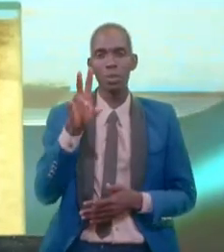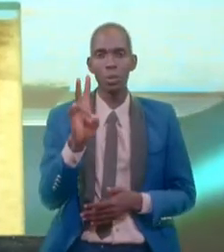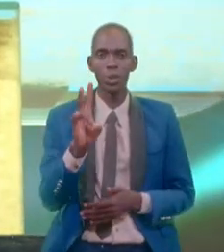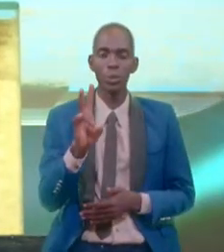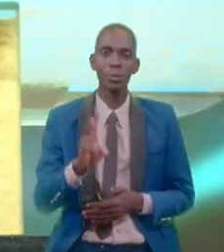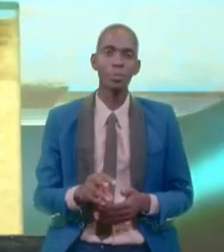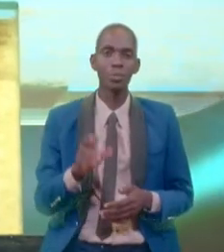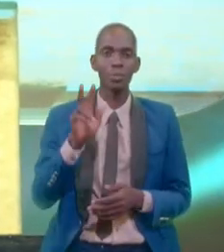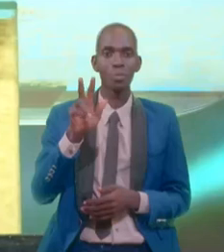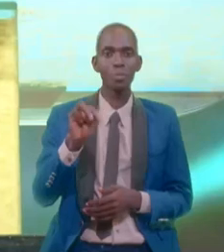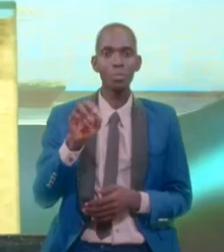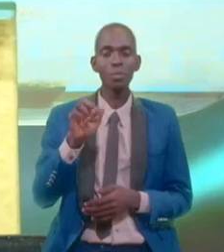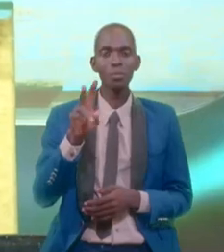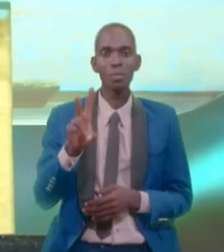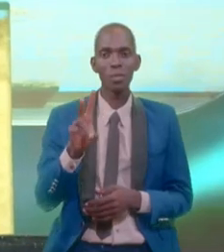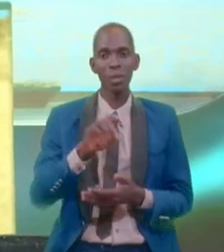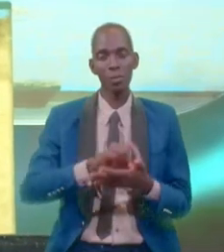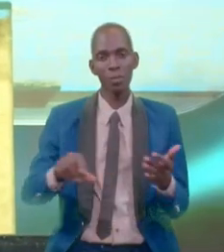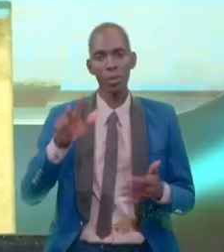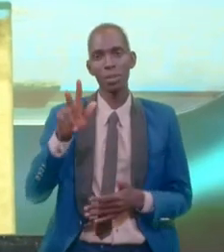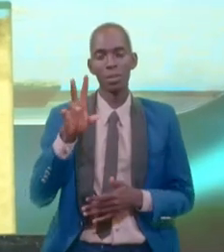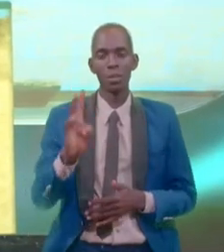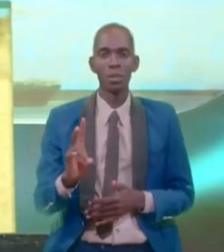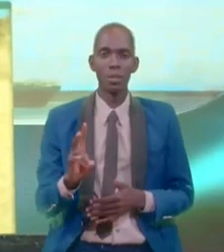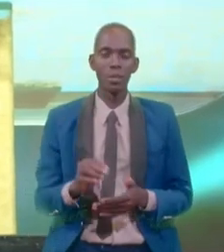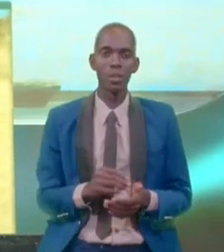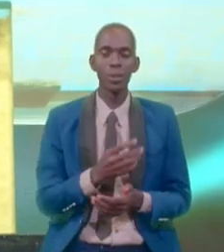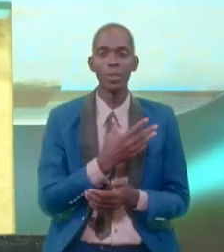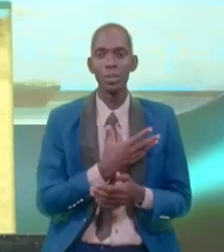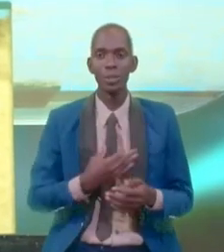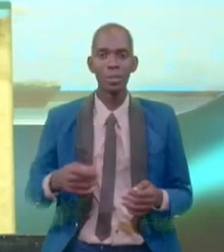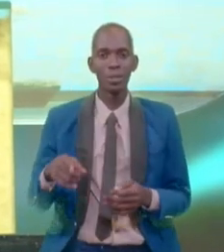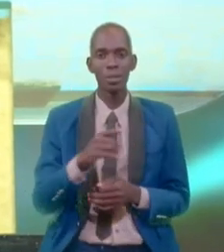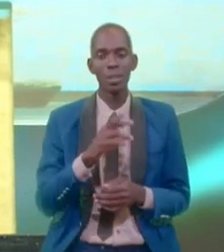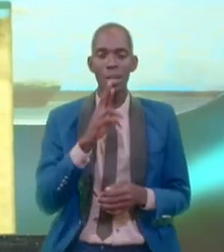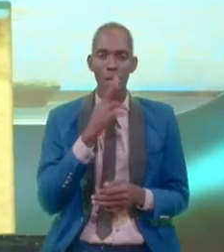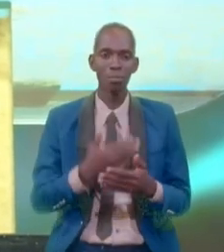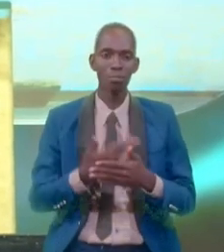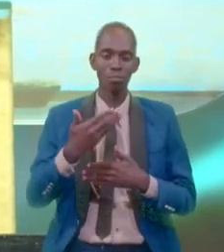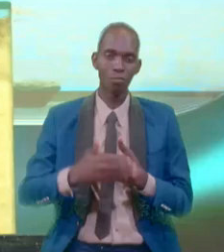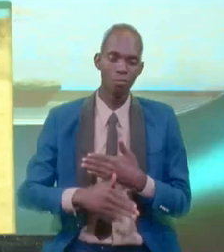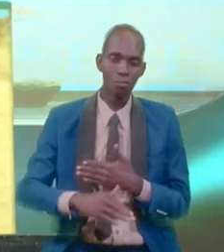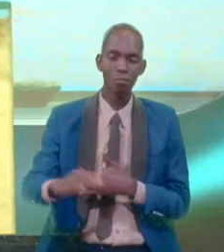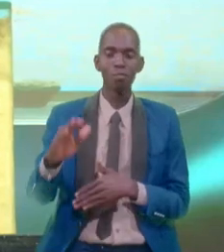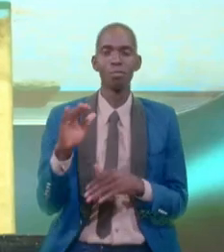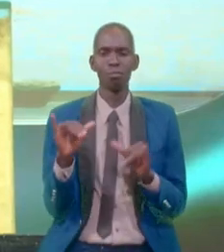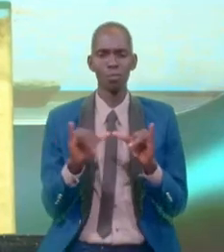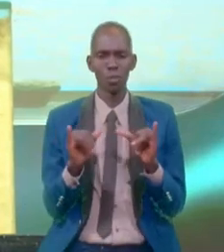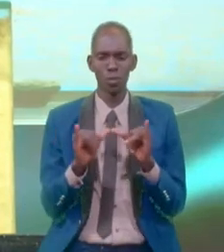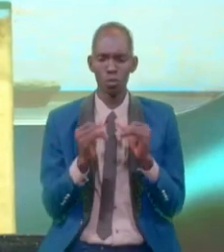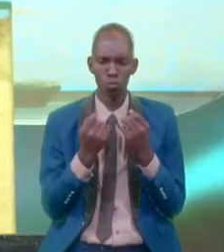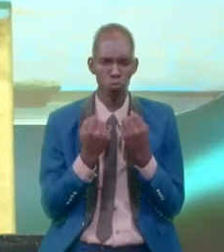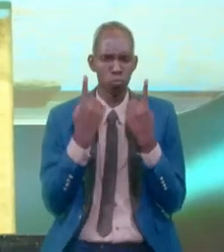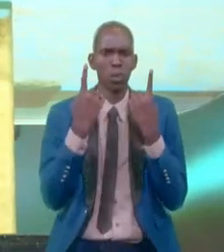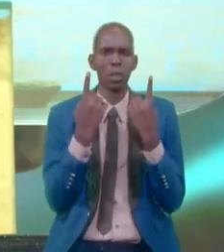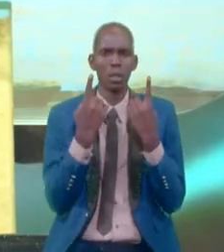Marc chapitre 7, le verset 37. Et ils étaient dans le plus grand étonnement, ils